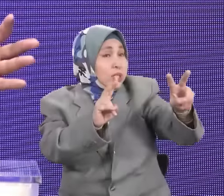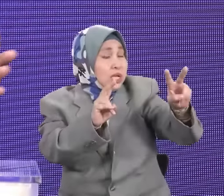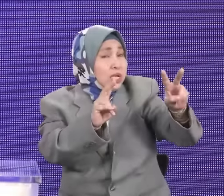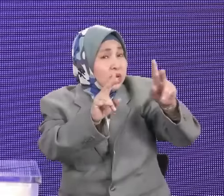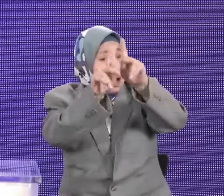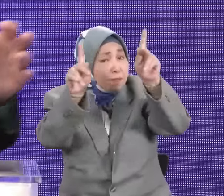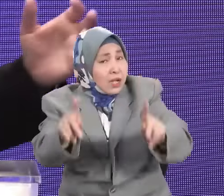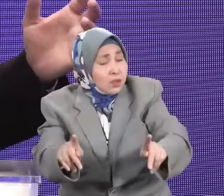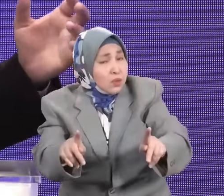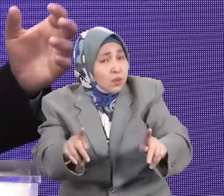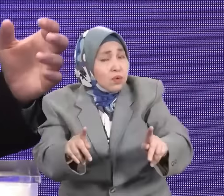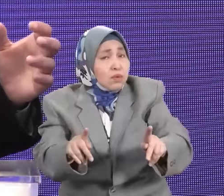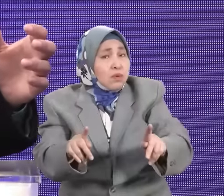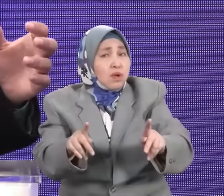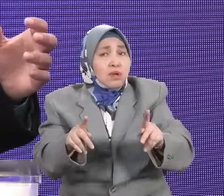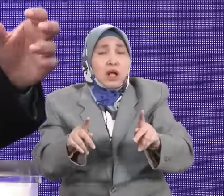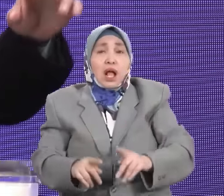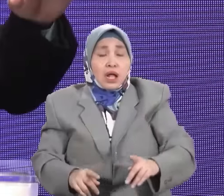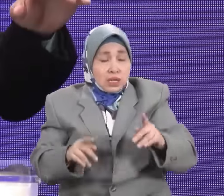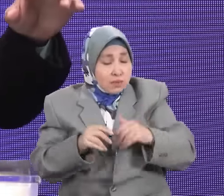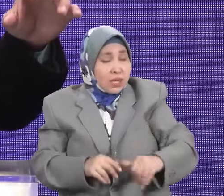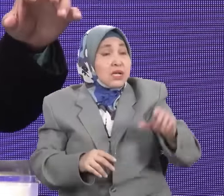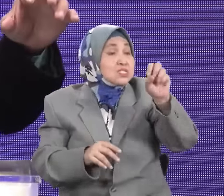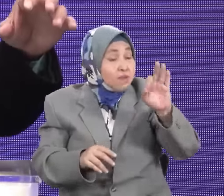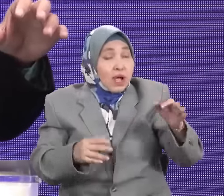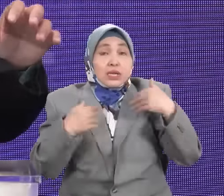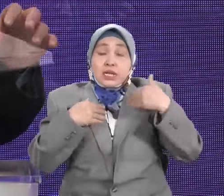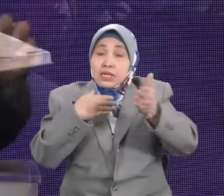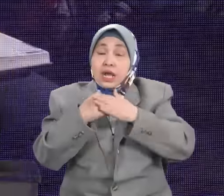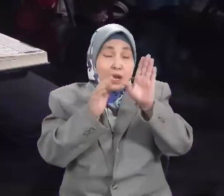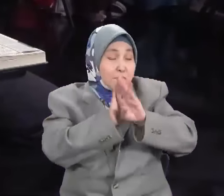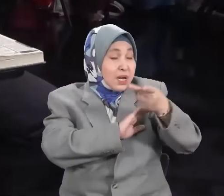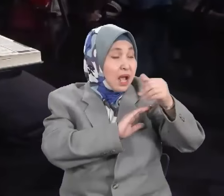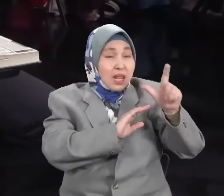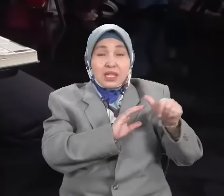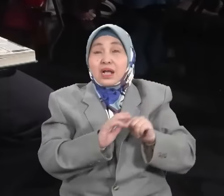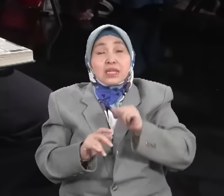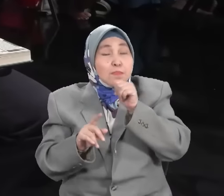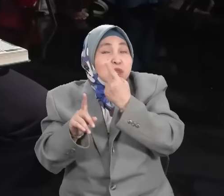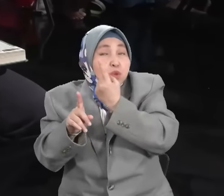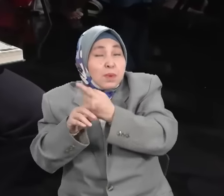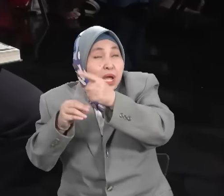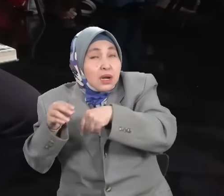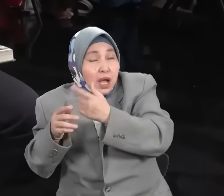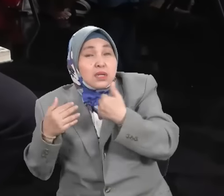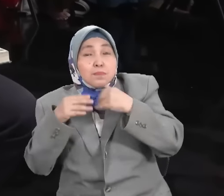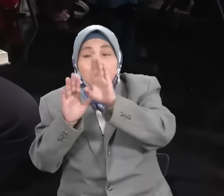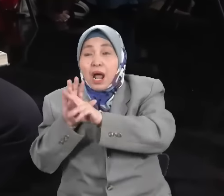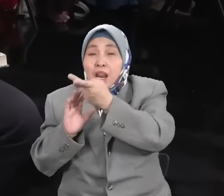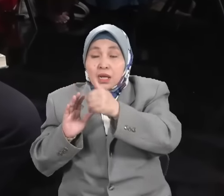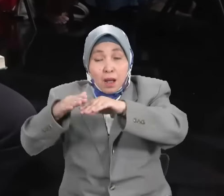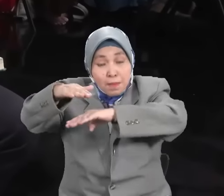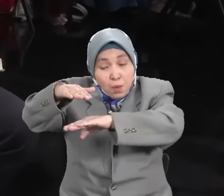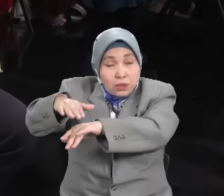Ka'bah itu BK ada sofa dia tak berhala ini apa karya yang tak betul ada berhala dekat Marwah